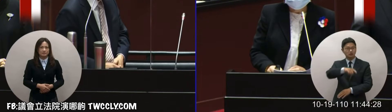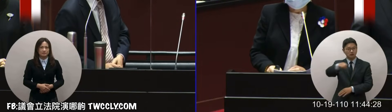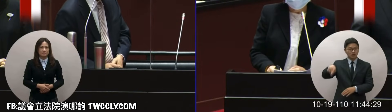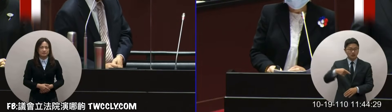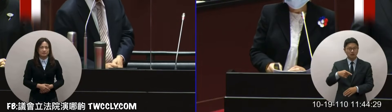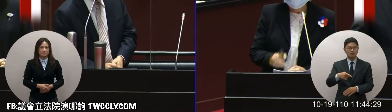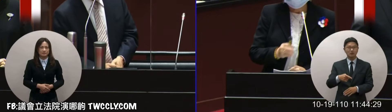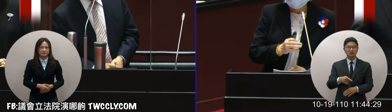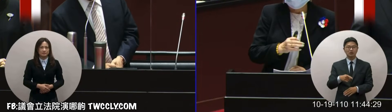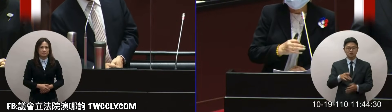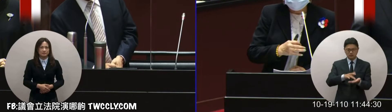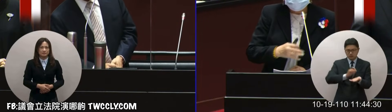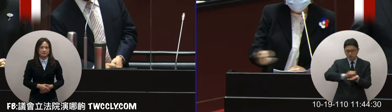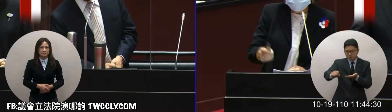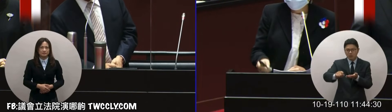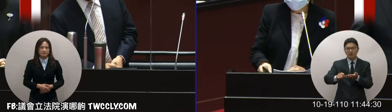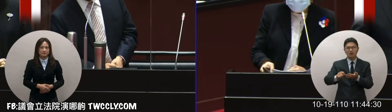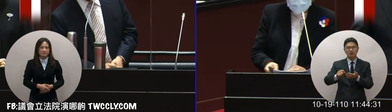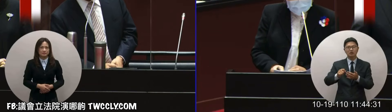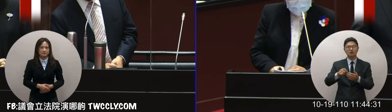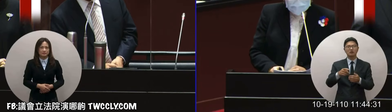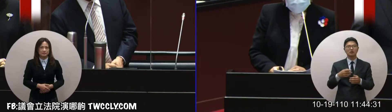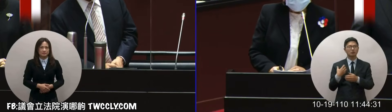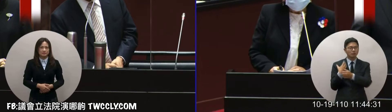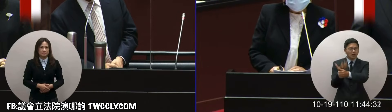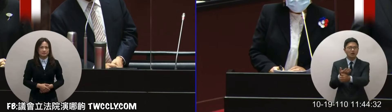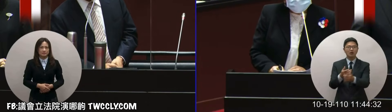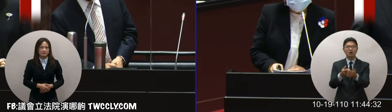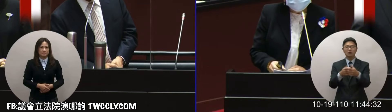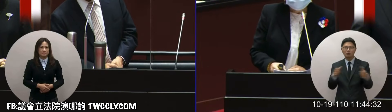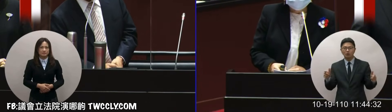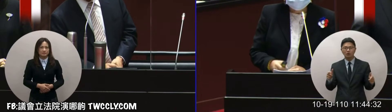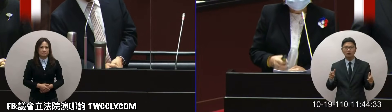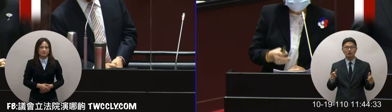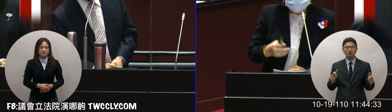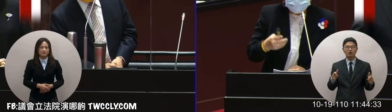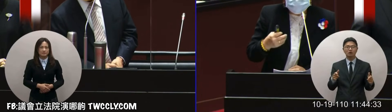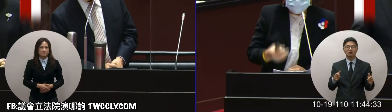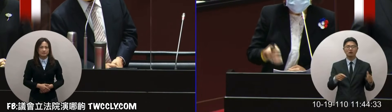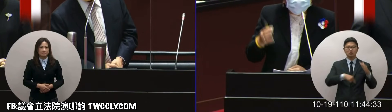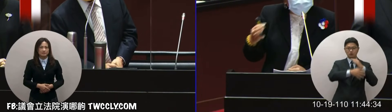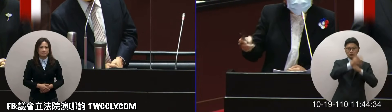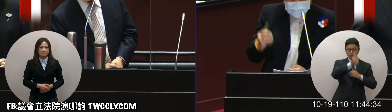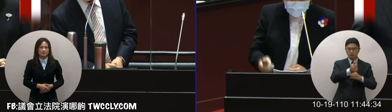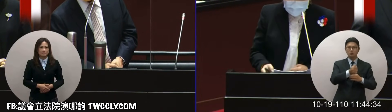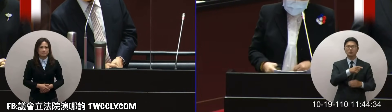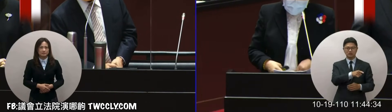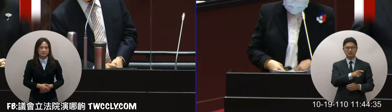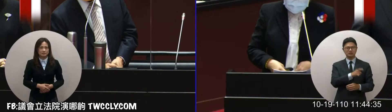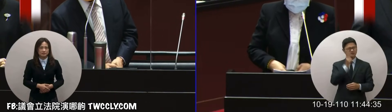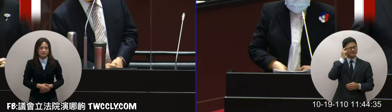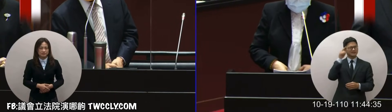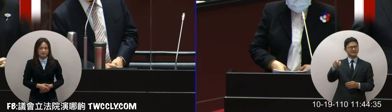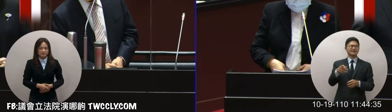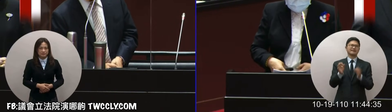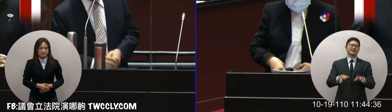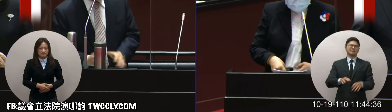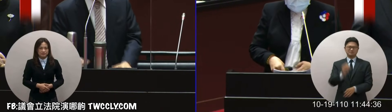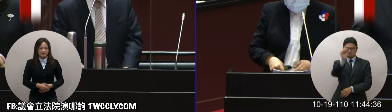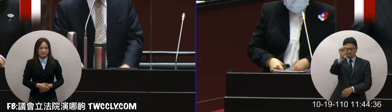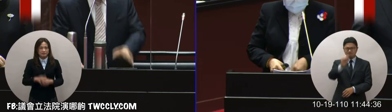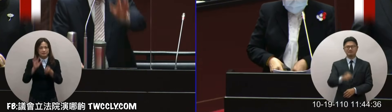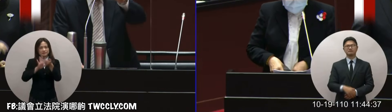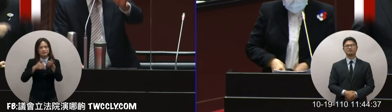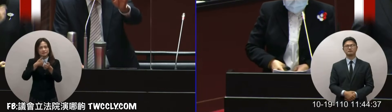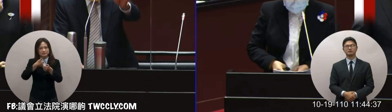制性招标也好，或发包也好？你就你那甘愿爱给因安尼浪费哈？ 委